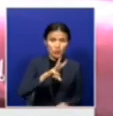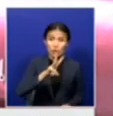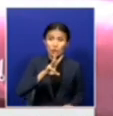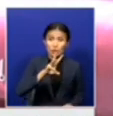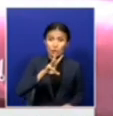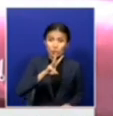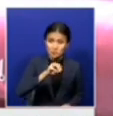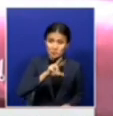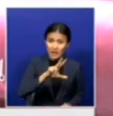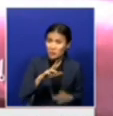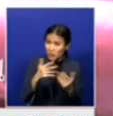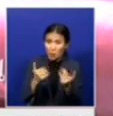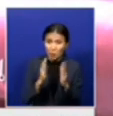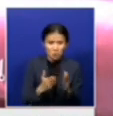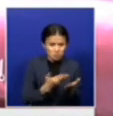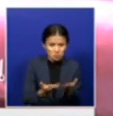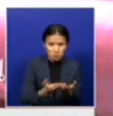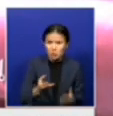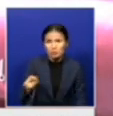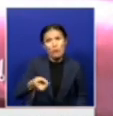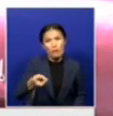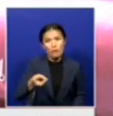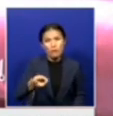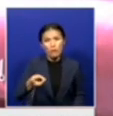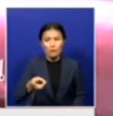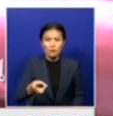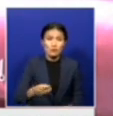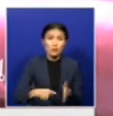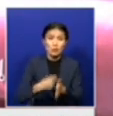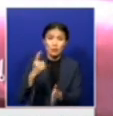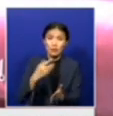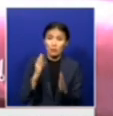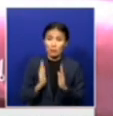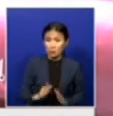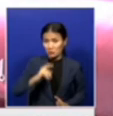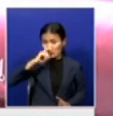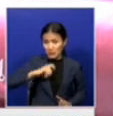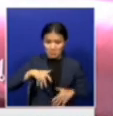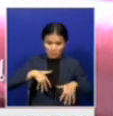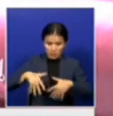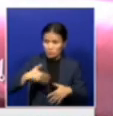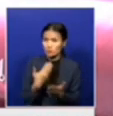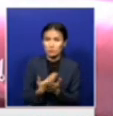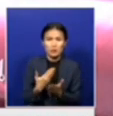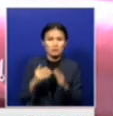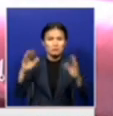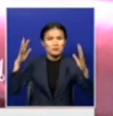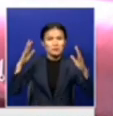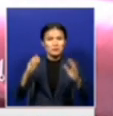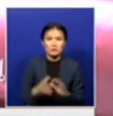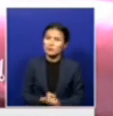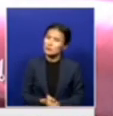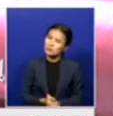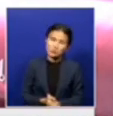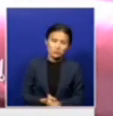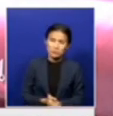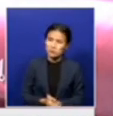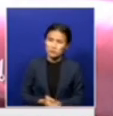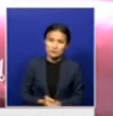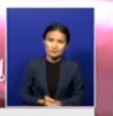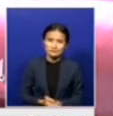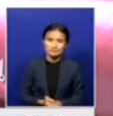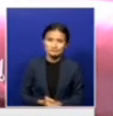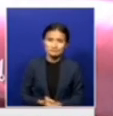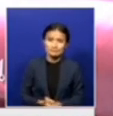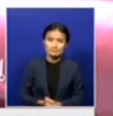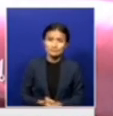ไทยไม่มีเงินหรือว่ากำลังขาดกำลังซื้ออย่างรุนแรงเพราะฉะนั้นนะครับต้องเน้นอีกครั้งหนึ่ง